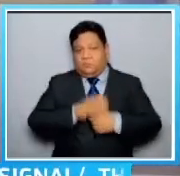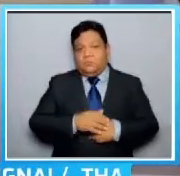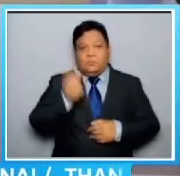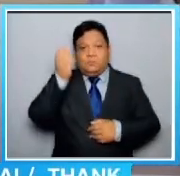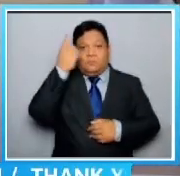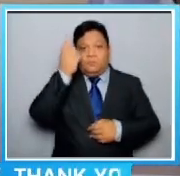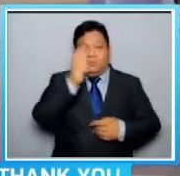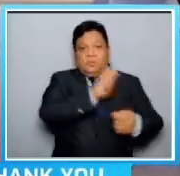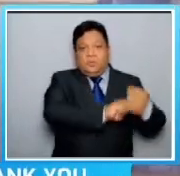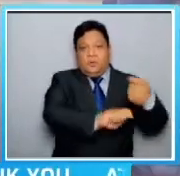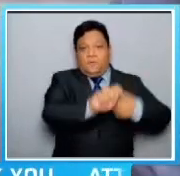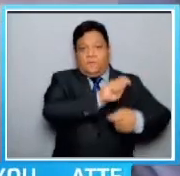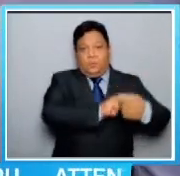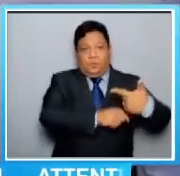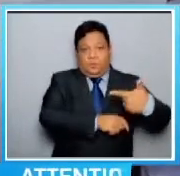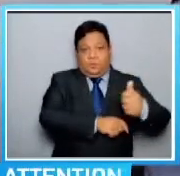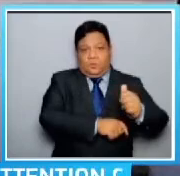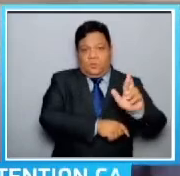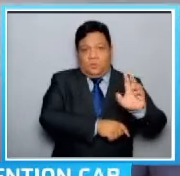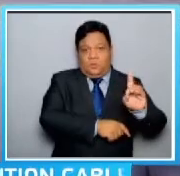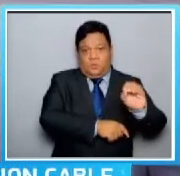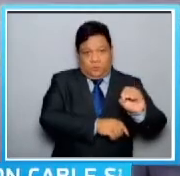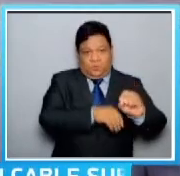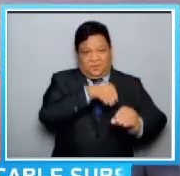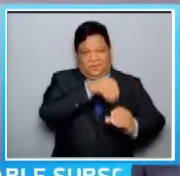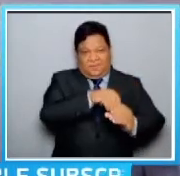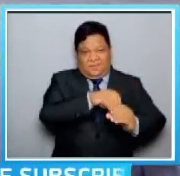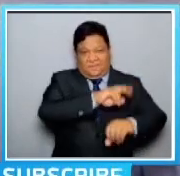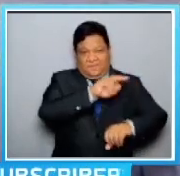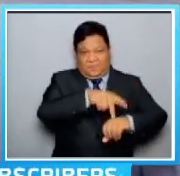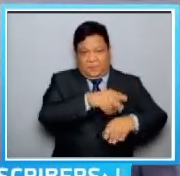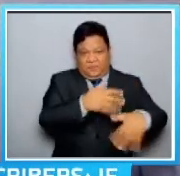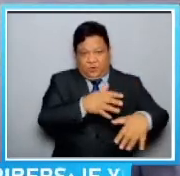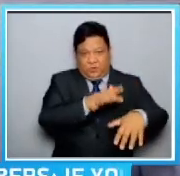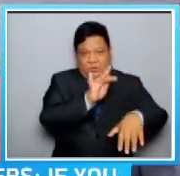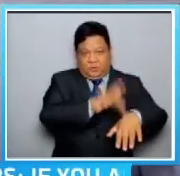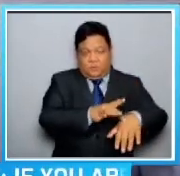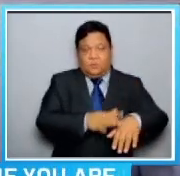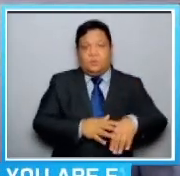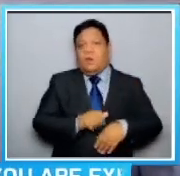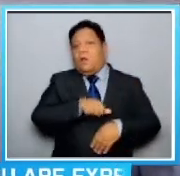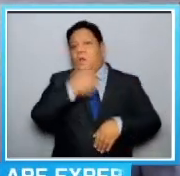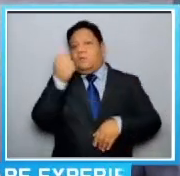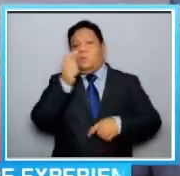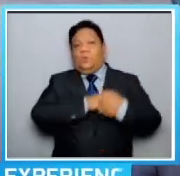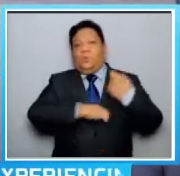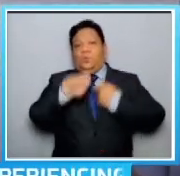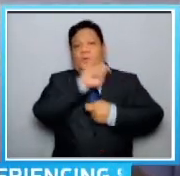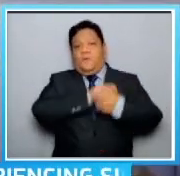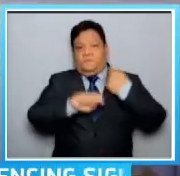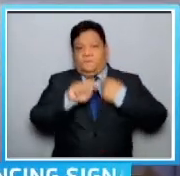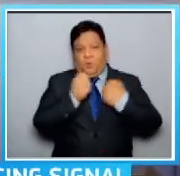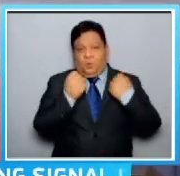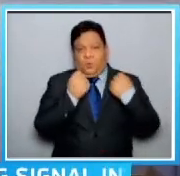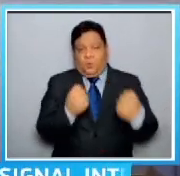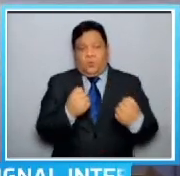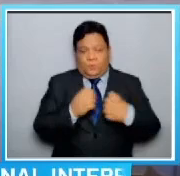nasa loob ng ating area of responsibility. At ito pong isa pang super typhoon na nasa labas ng ating PAR.